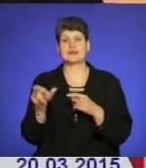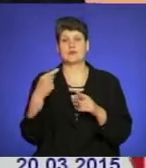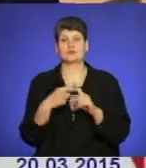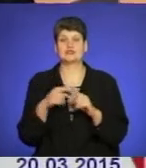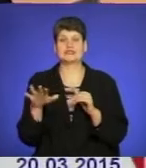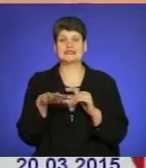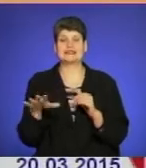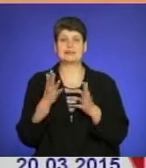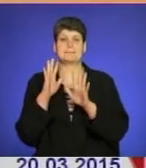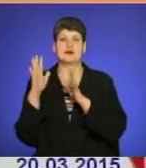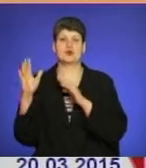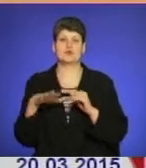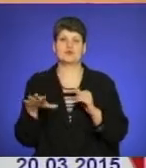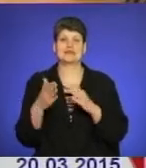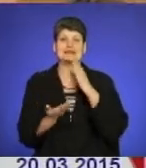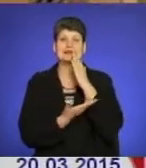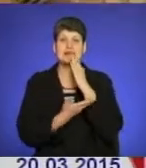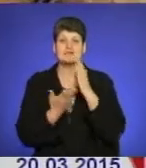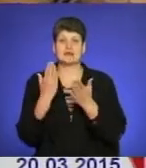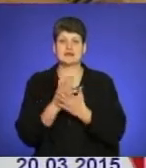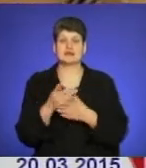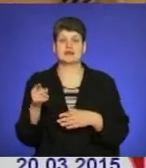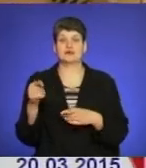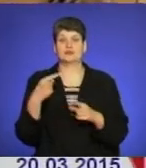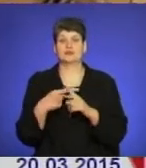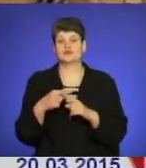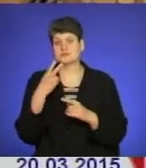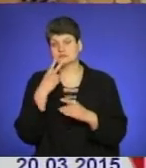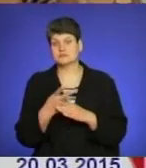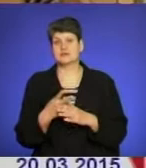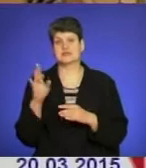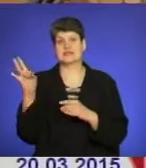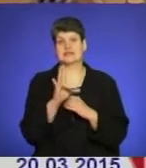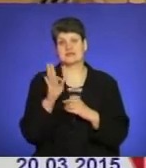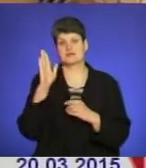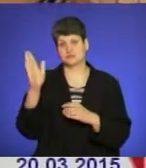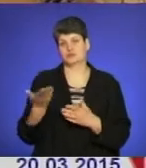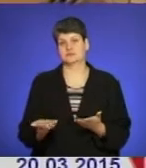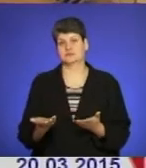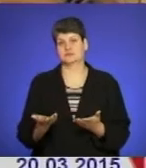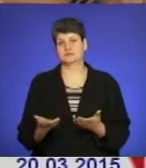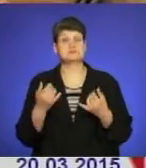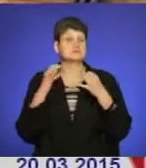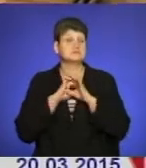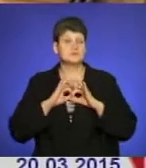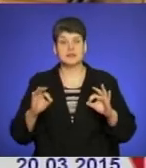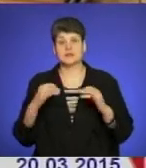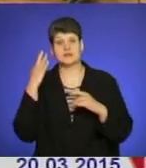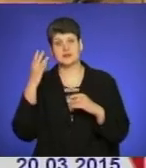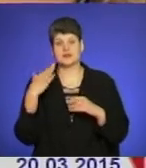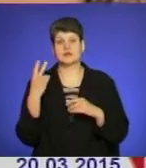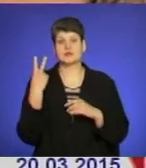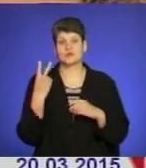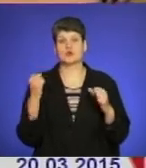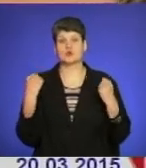ну, паркова зона, дерева є вирубуватися, плюс тут, наскільки ми бачимо, церква буде будуватися. Чудова ідея стосовно двох